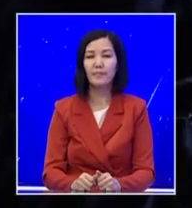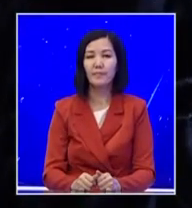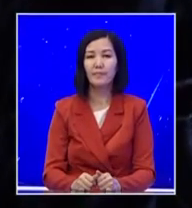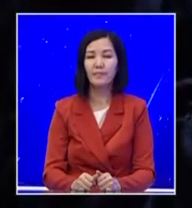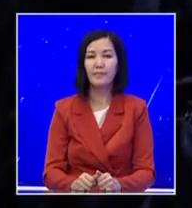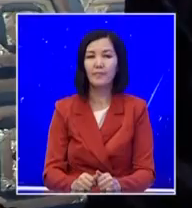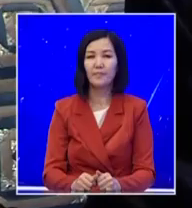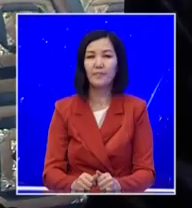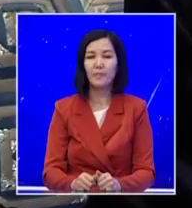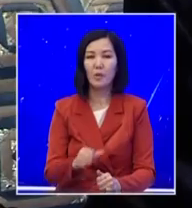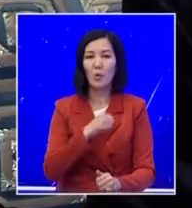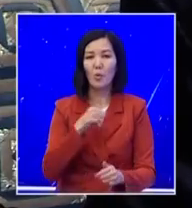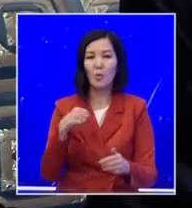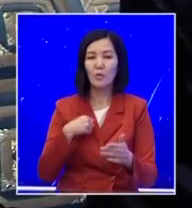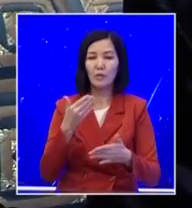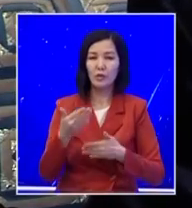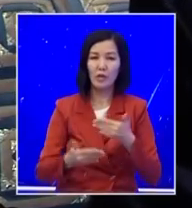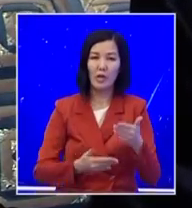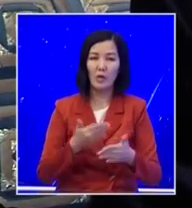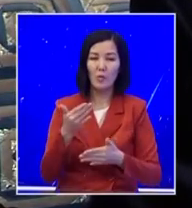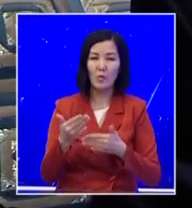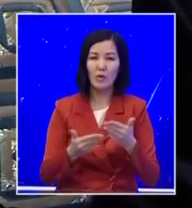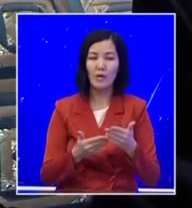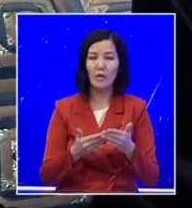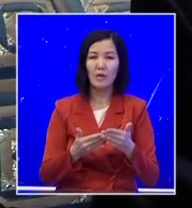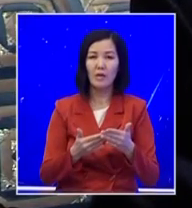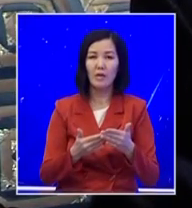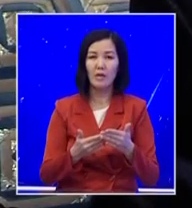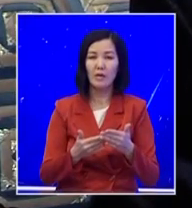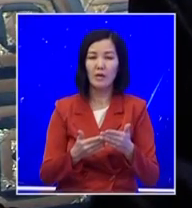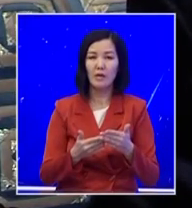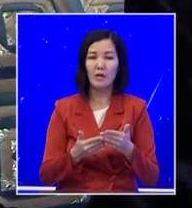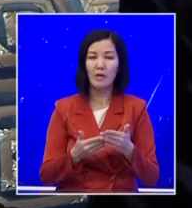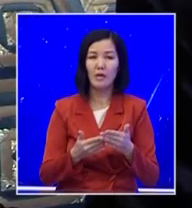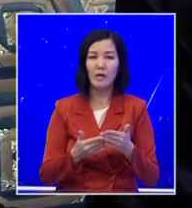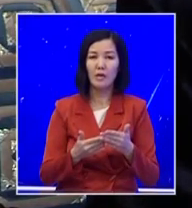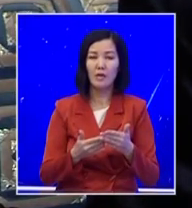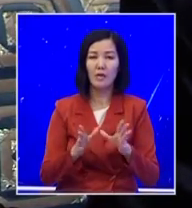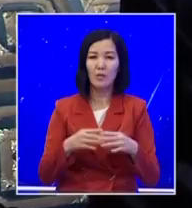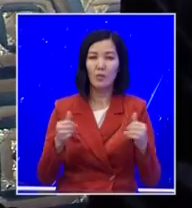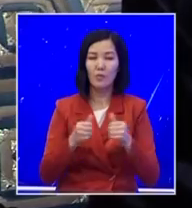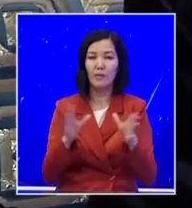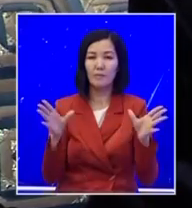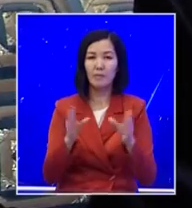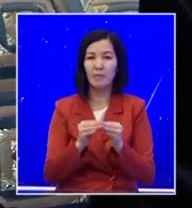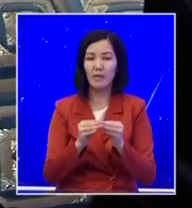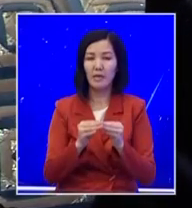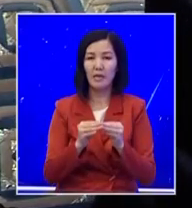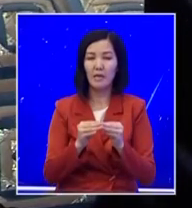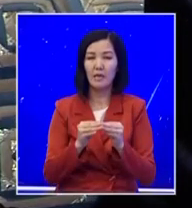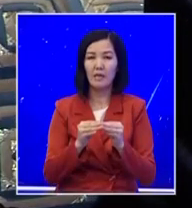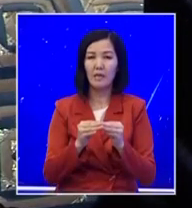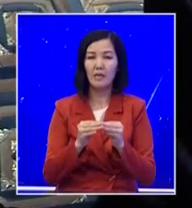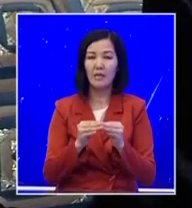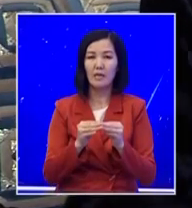астында түскен әйтеуір малды мінеттіп бала шағасы менен